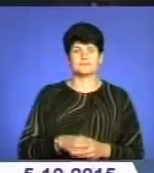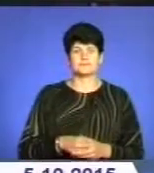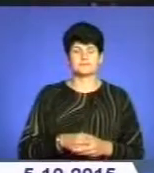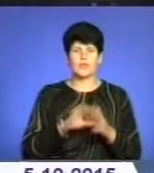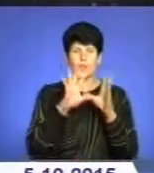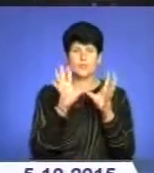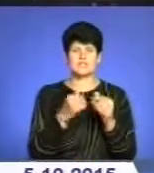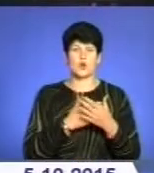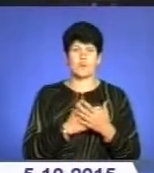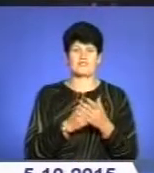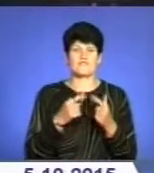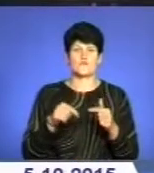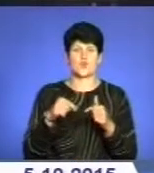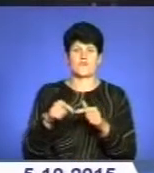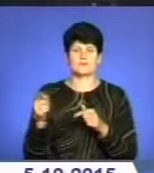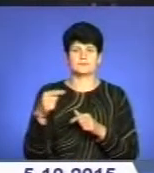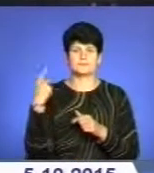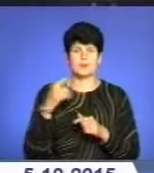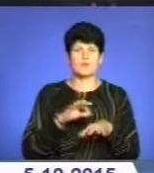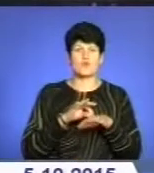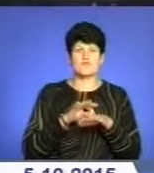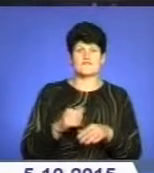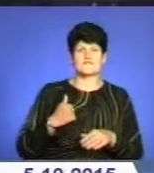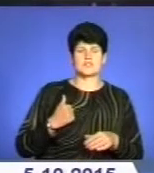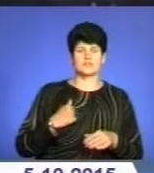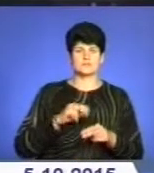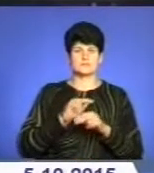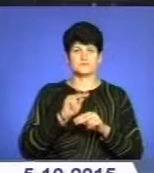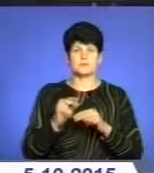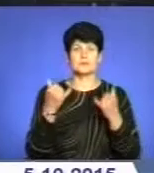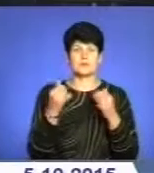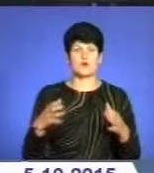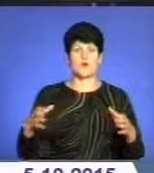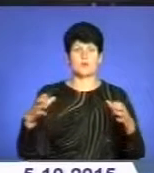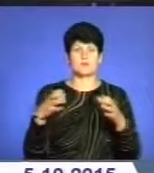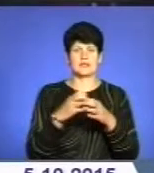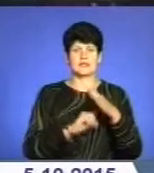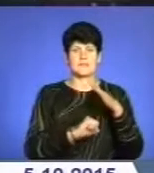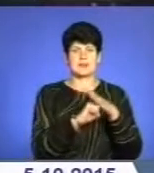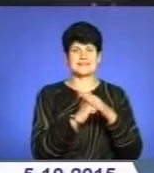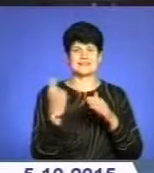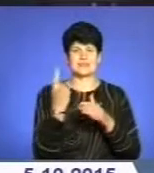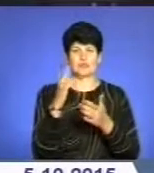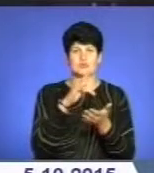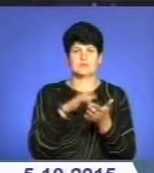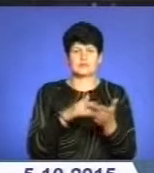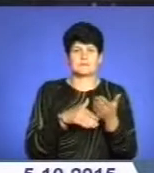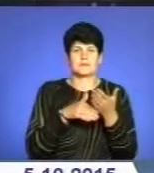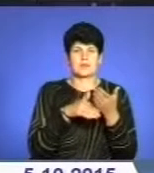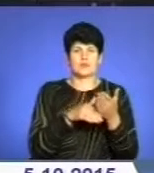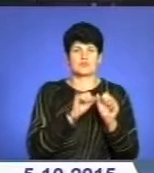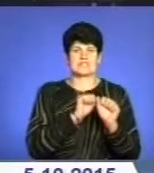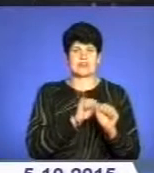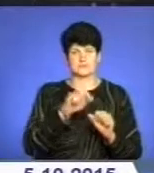Усі громадські формування на Тернопільщині, що проводять військові вишколи, відтепер об'єднаються на базі єдиного центру сприяння захисту